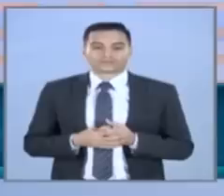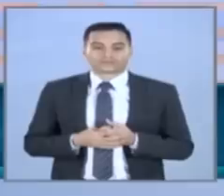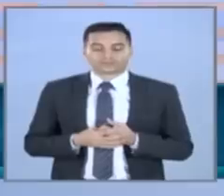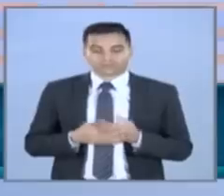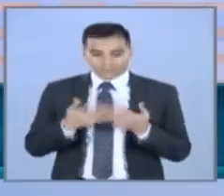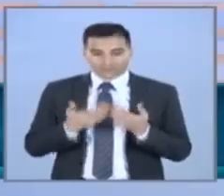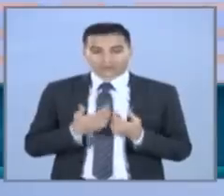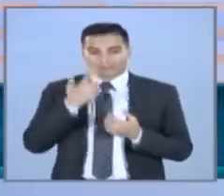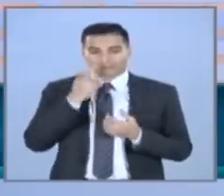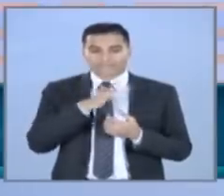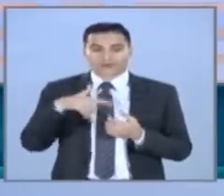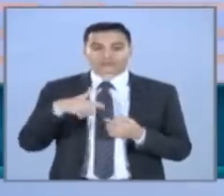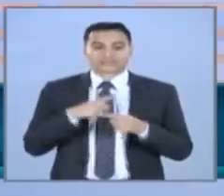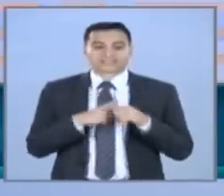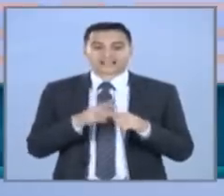حل المسألة الآتية: